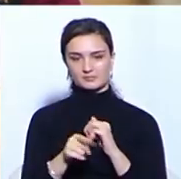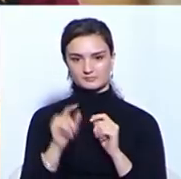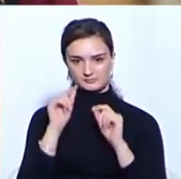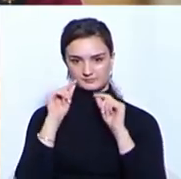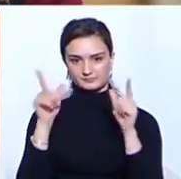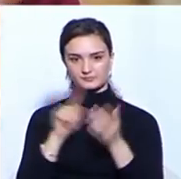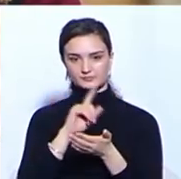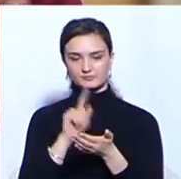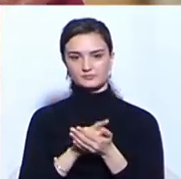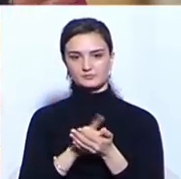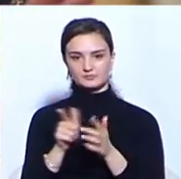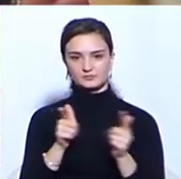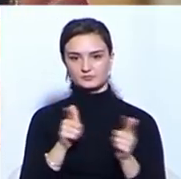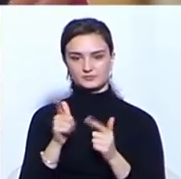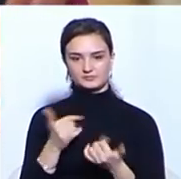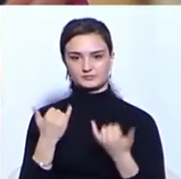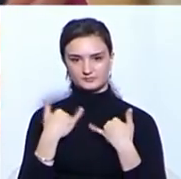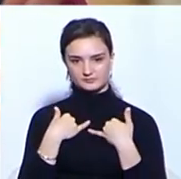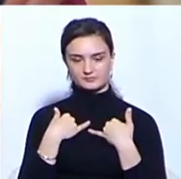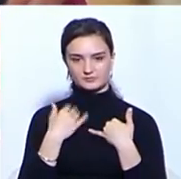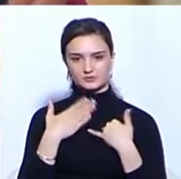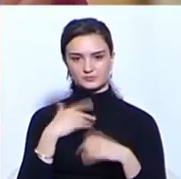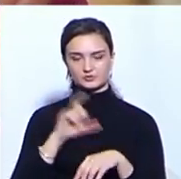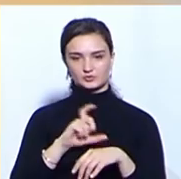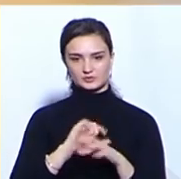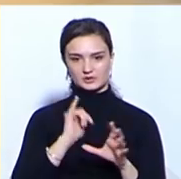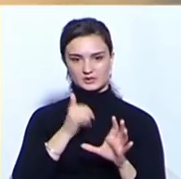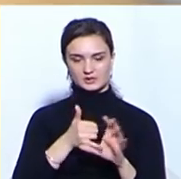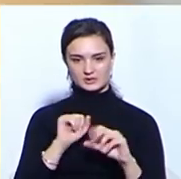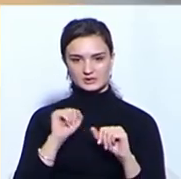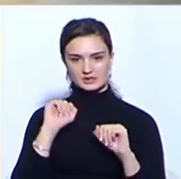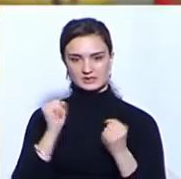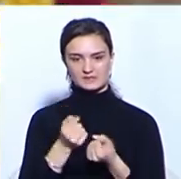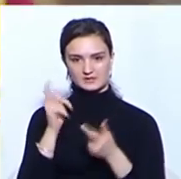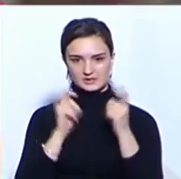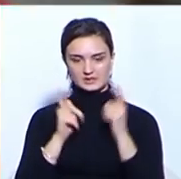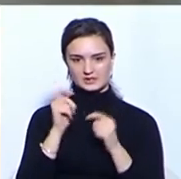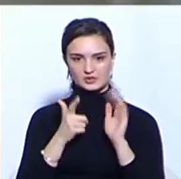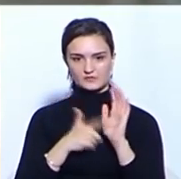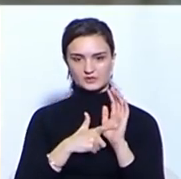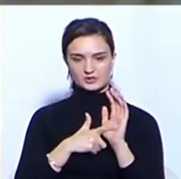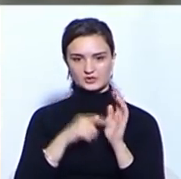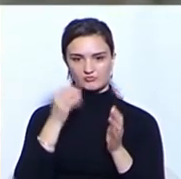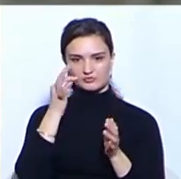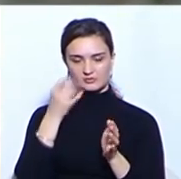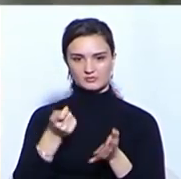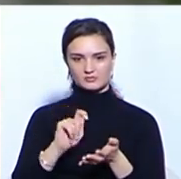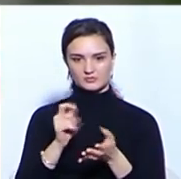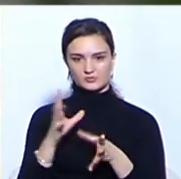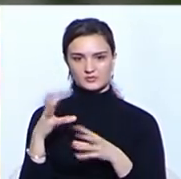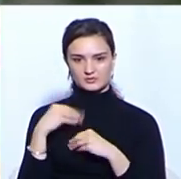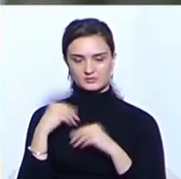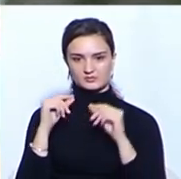გაღვიძება, აუცილებლად მომიმზადებს დასალევს ჩემჭიქაში და ასხავს ცივრწეს 7 კოვზი შაქრით. თუ ერთად